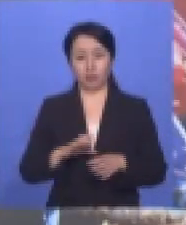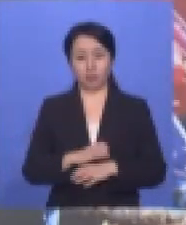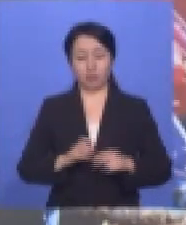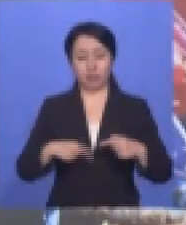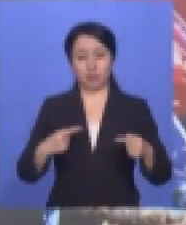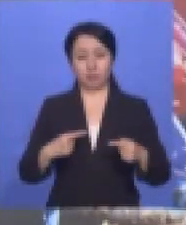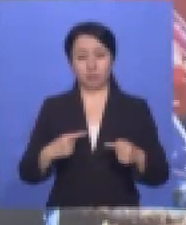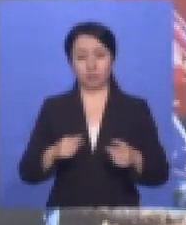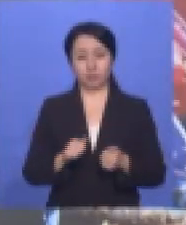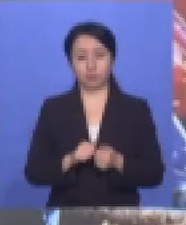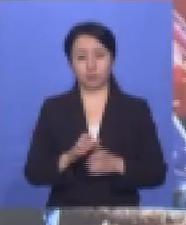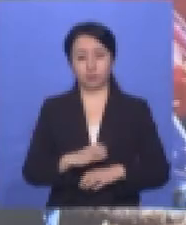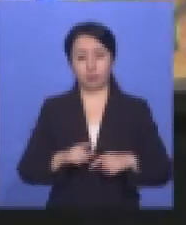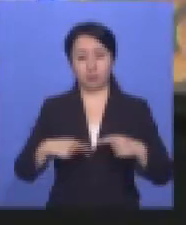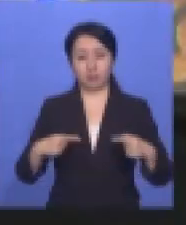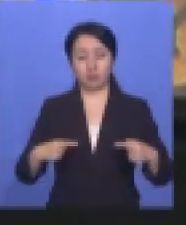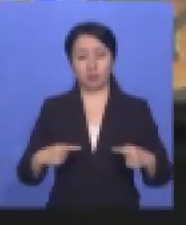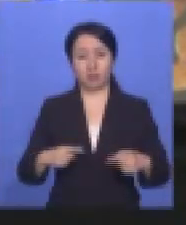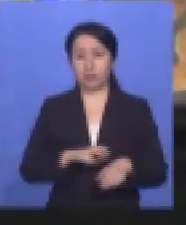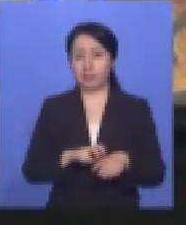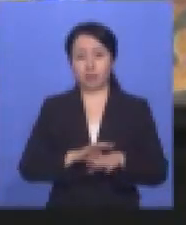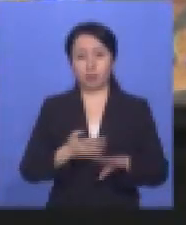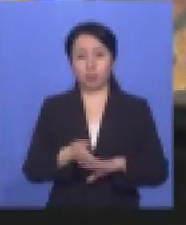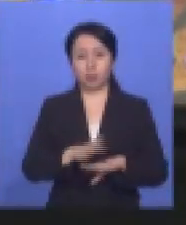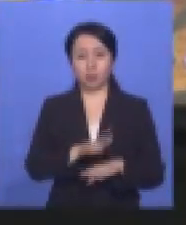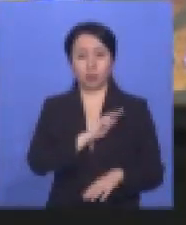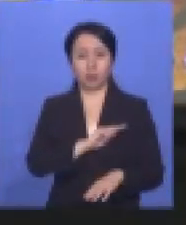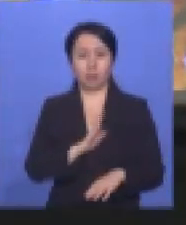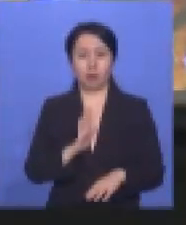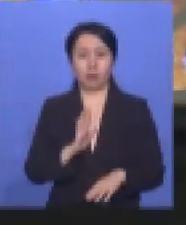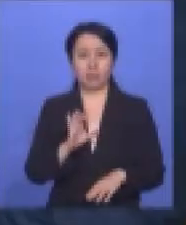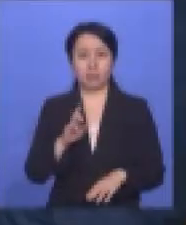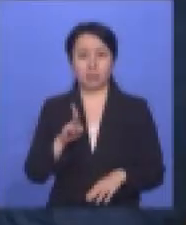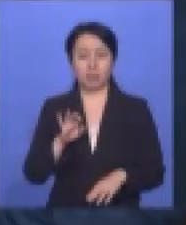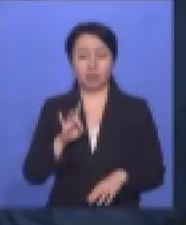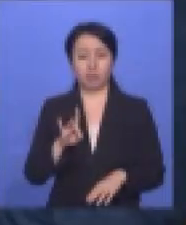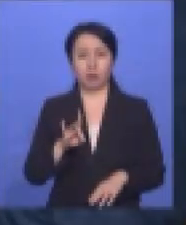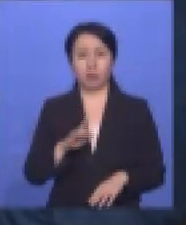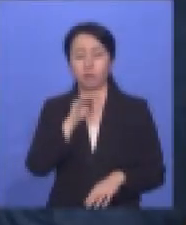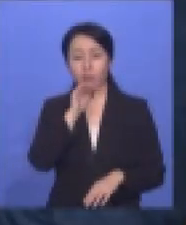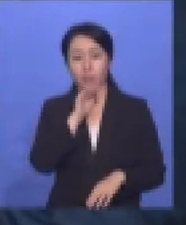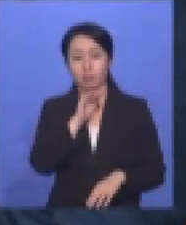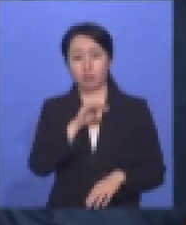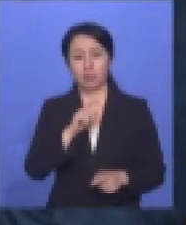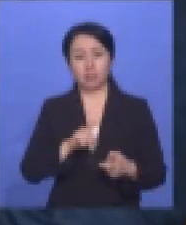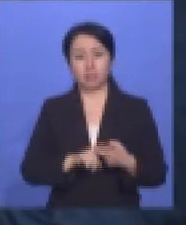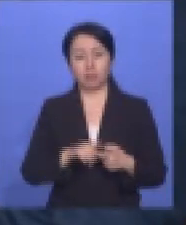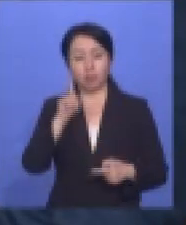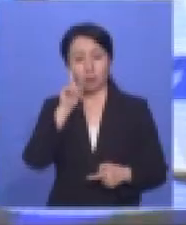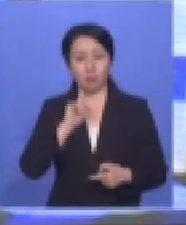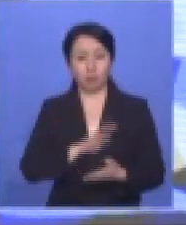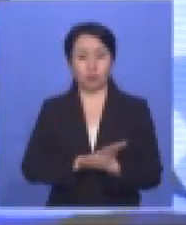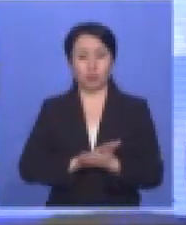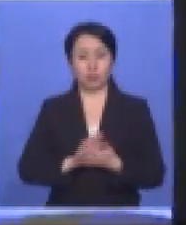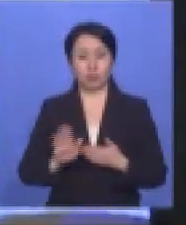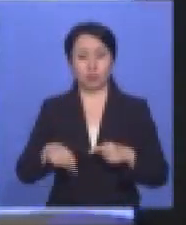разные металлоконструкции и все прочее. Не боится тяжелой работы и Владимир Сиринов. От его профессионализма зависит комфорт и